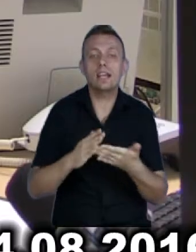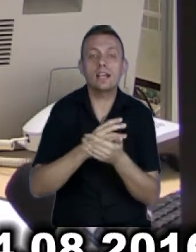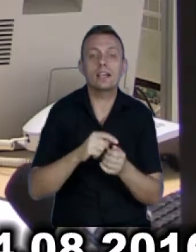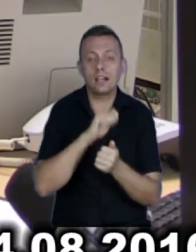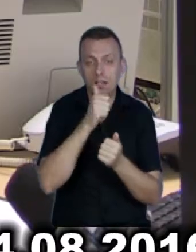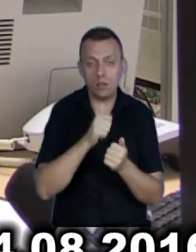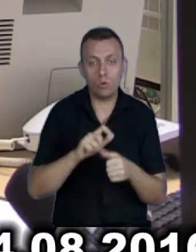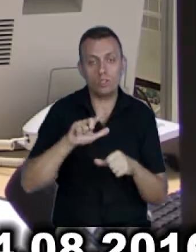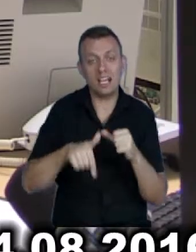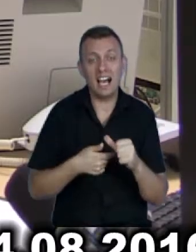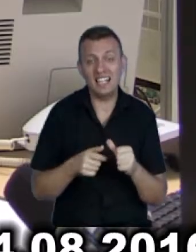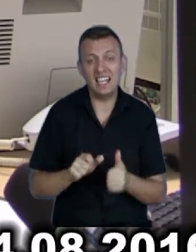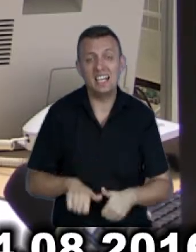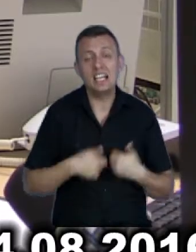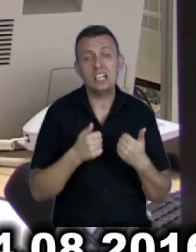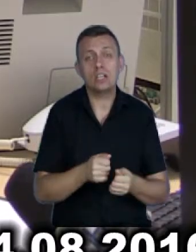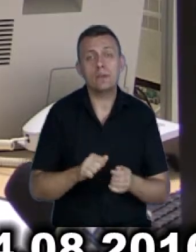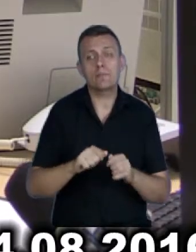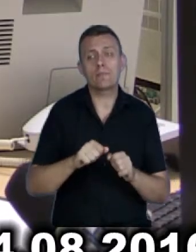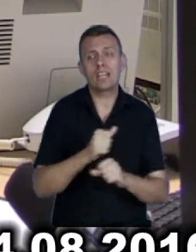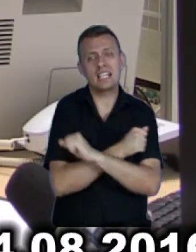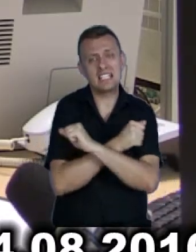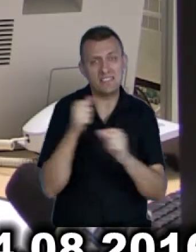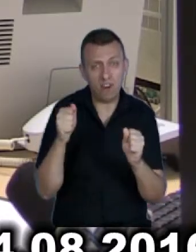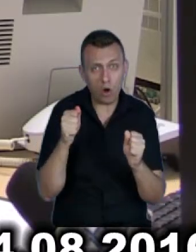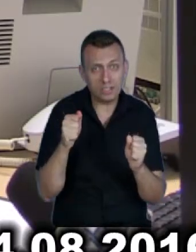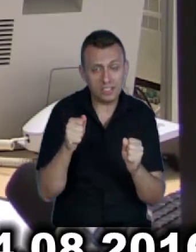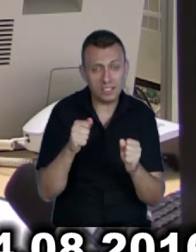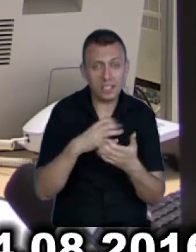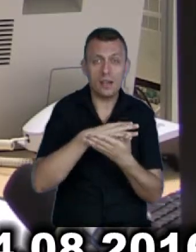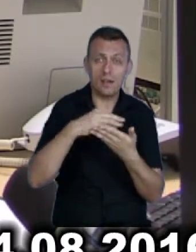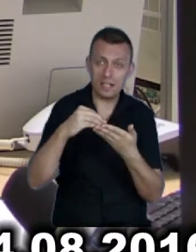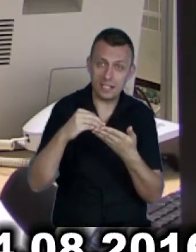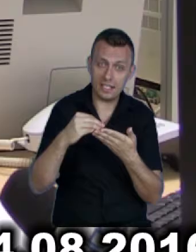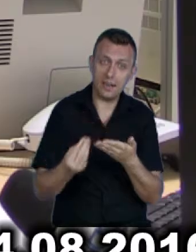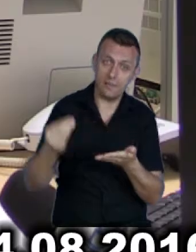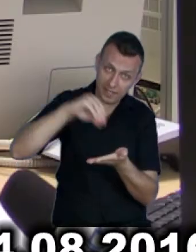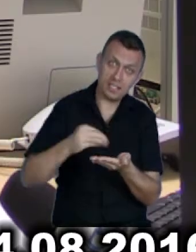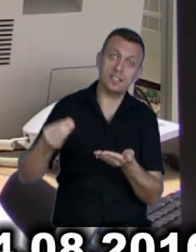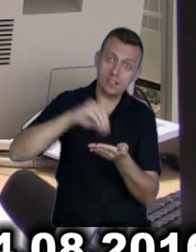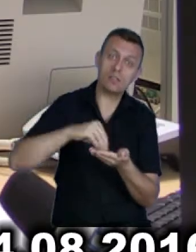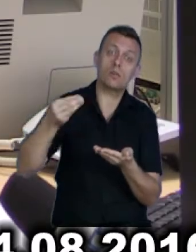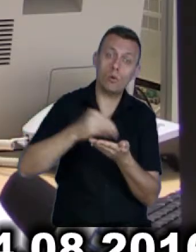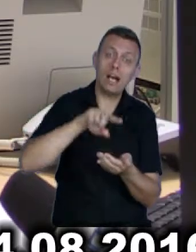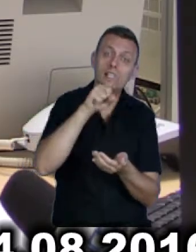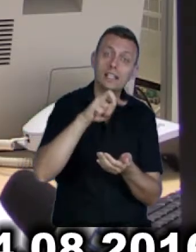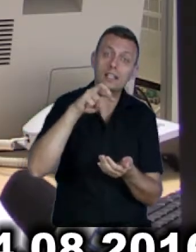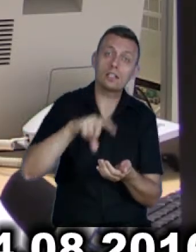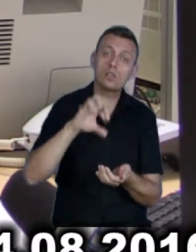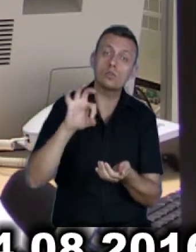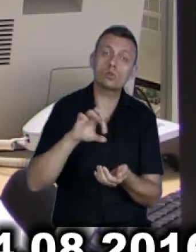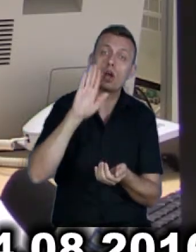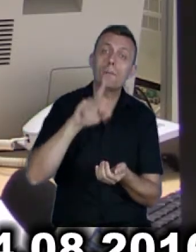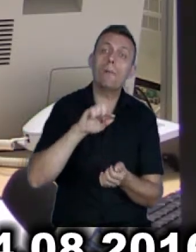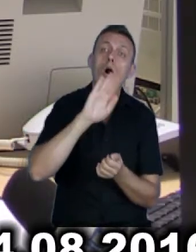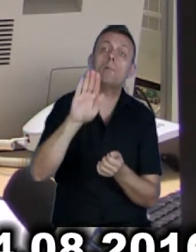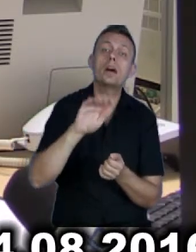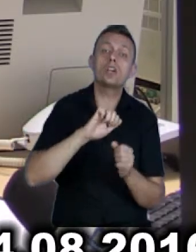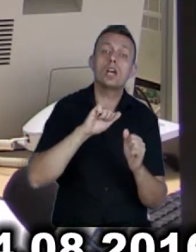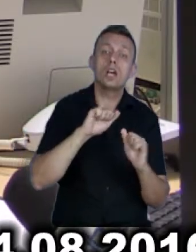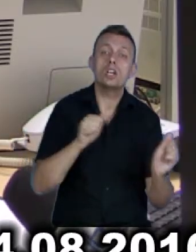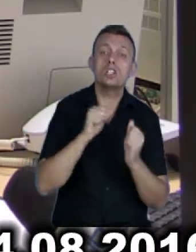w Polsce. Przedsiębiorcy powinni uważać jednak na proponowany im łatwy zysk. Oszczędź do 50%